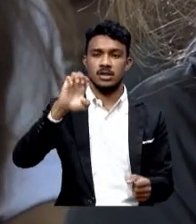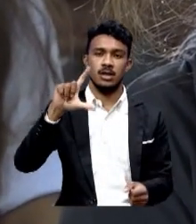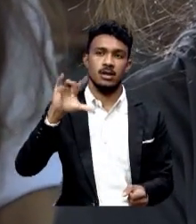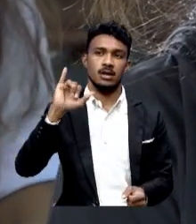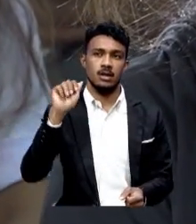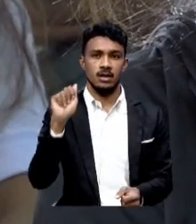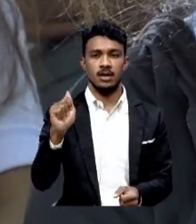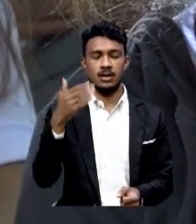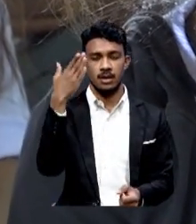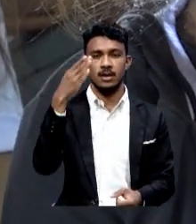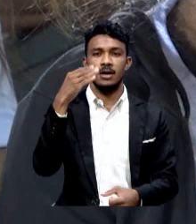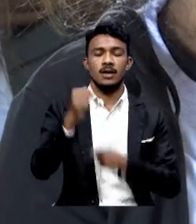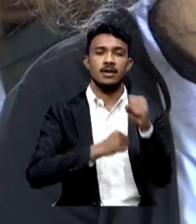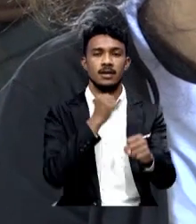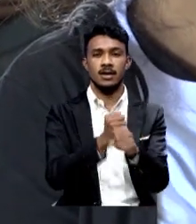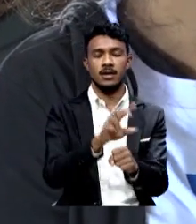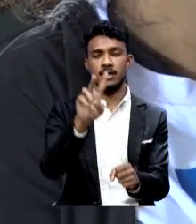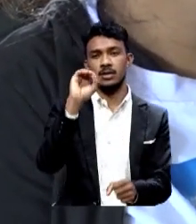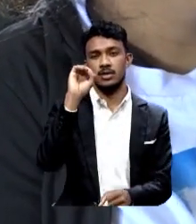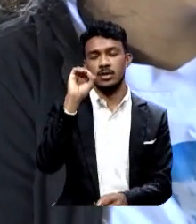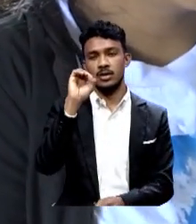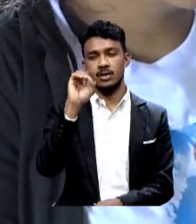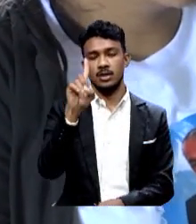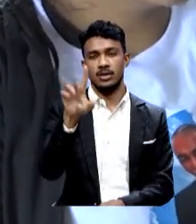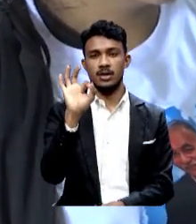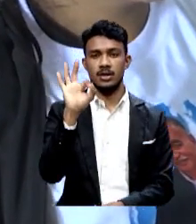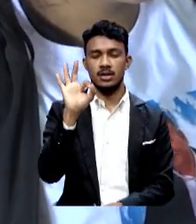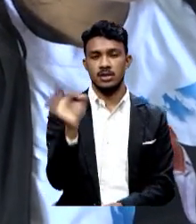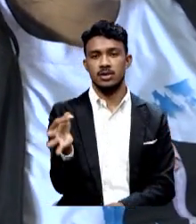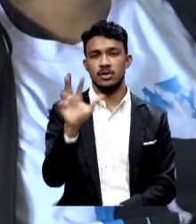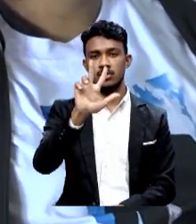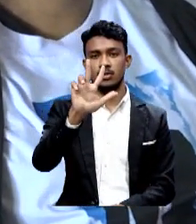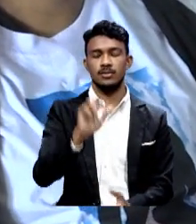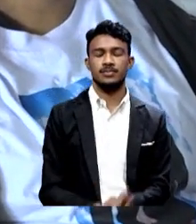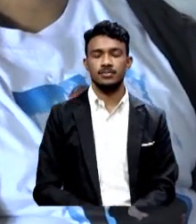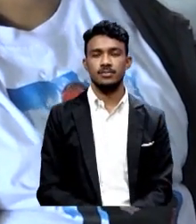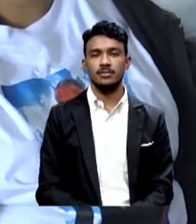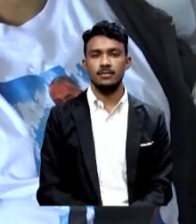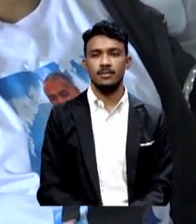Suarez, ia tinan rihun ida atu sia sianu resin tolu.